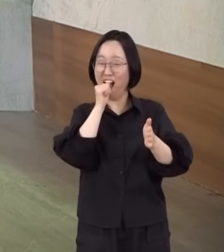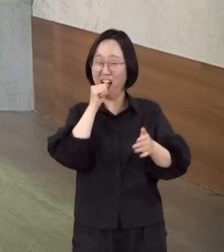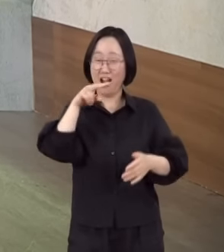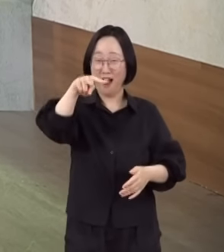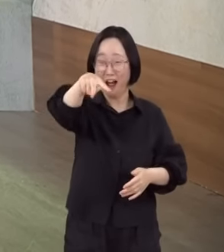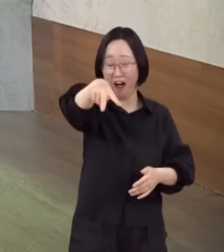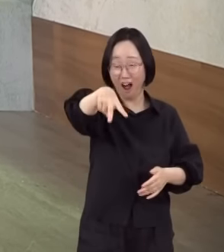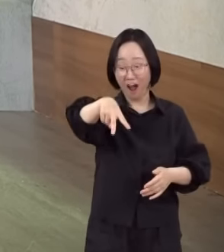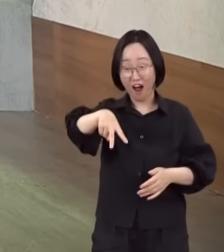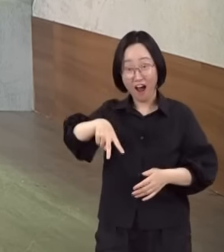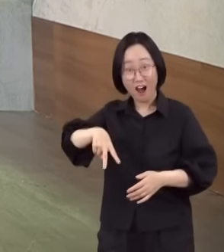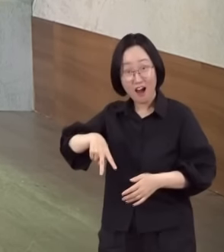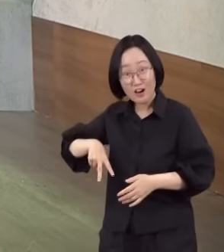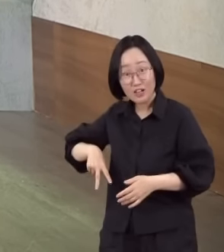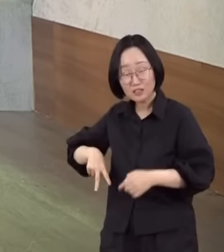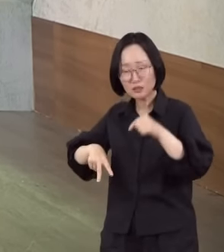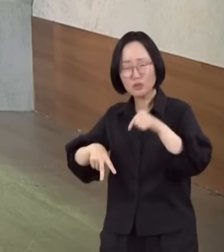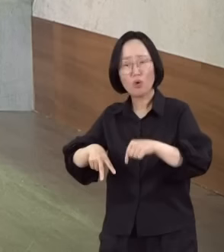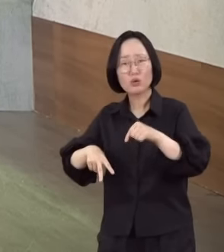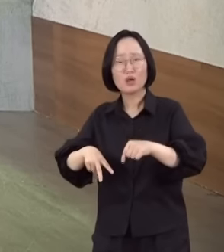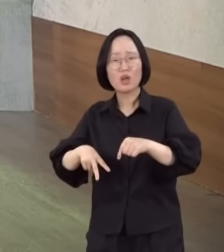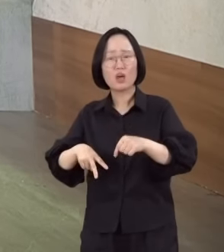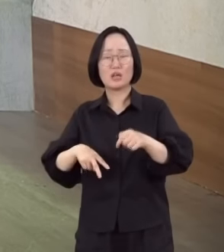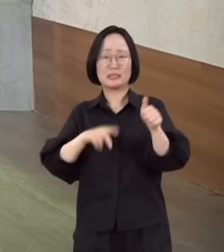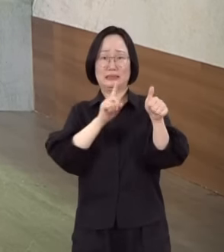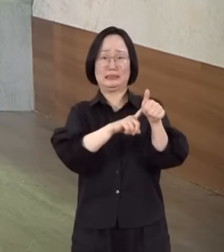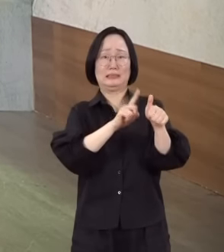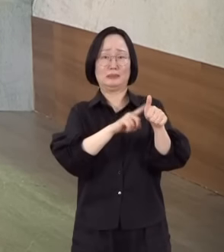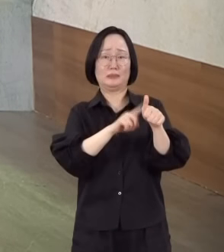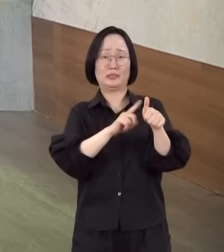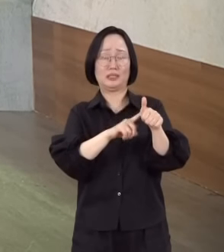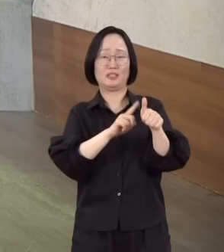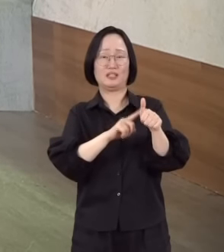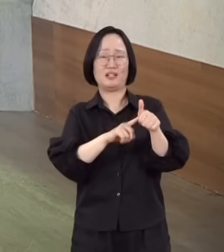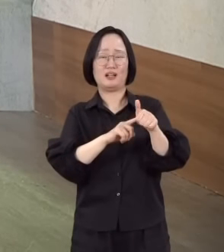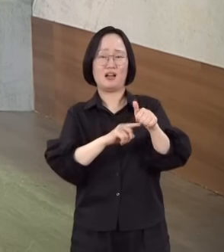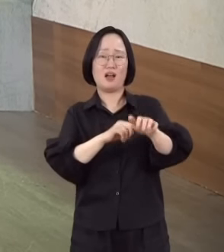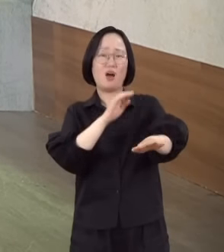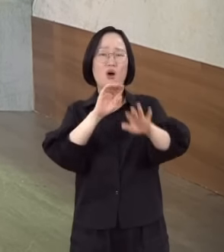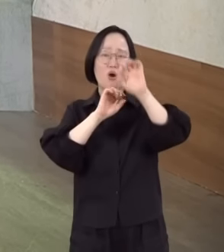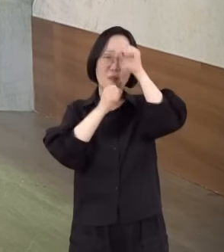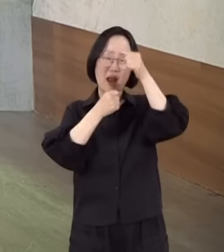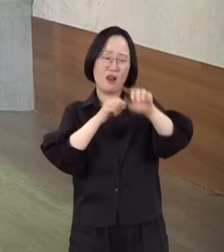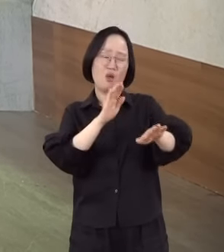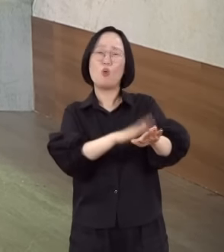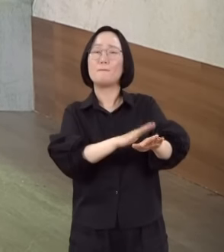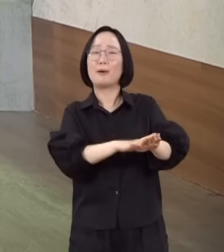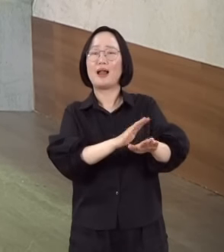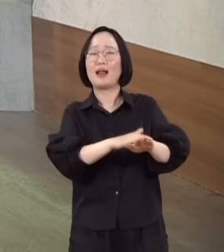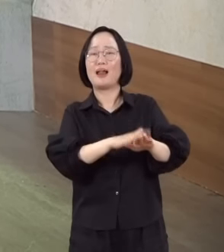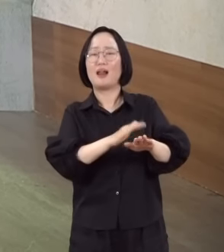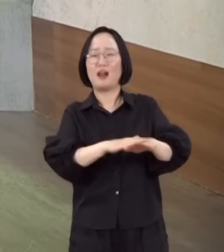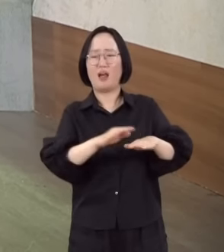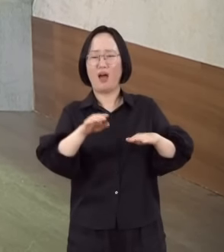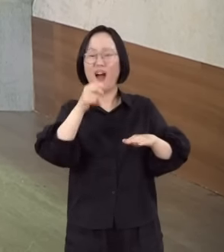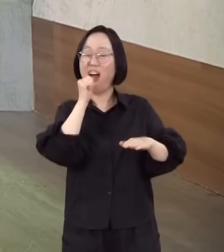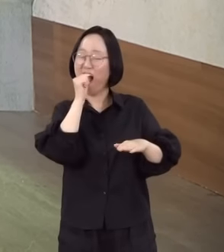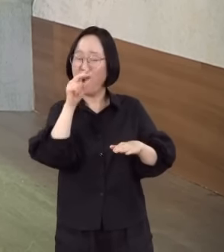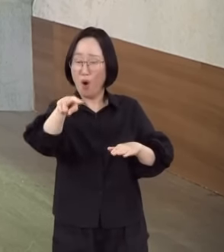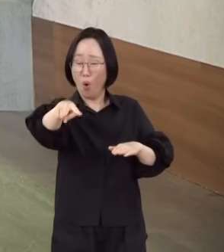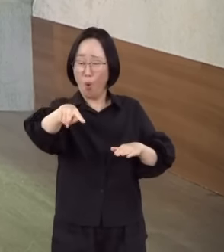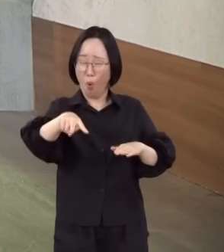용산 철도 철길에 왼발이 이렇게 껴 버렸답니다 왼발이 아 어떻게 그게 그렇게 꼈을요 아이고